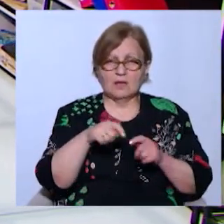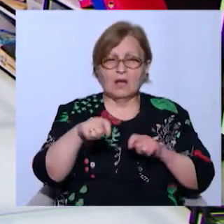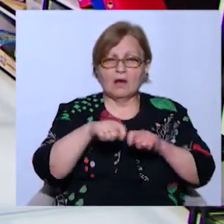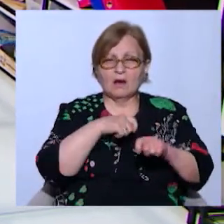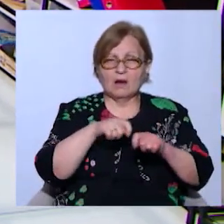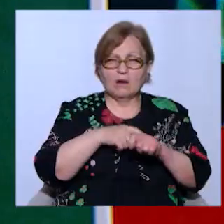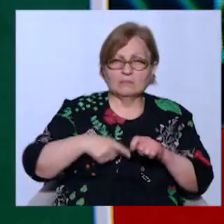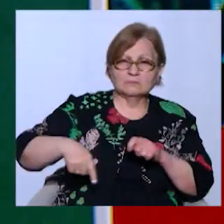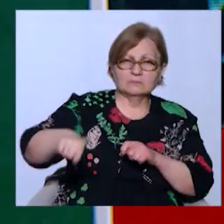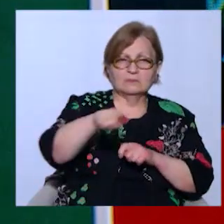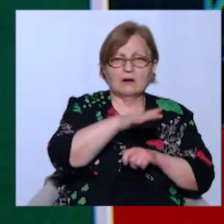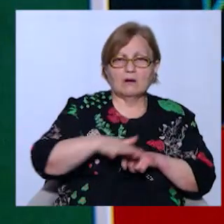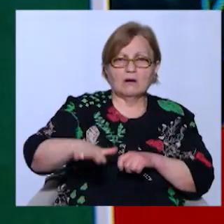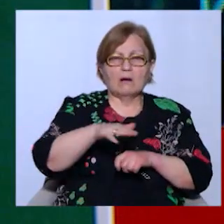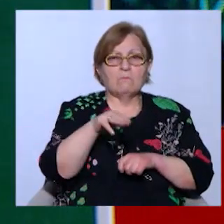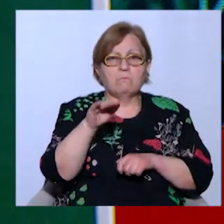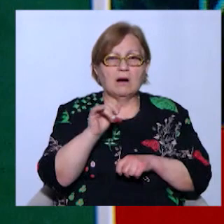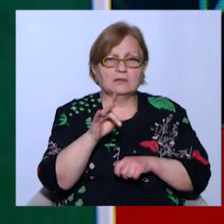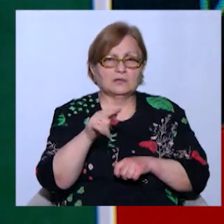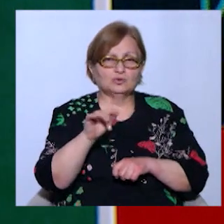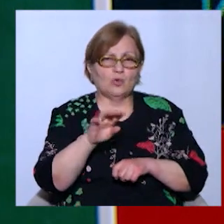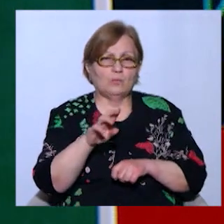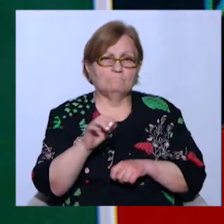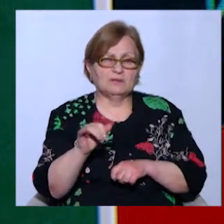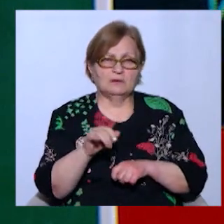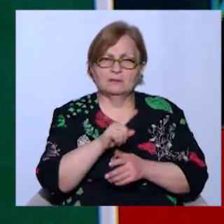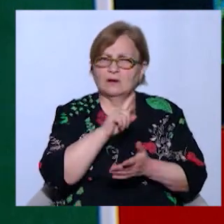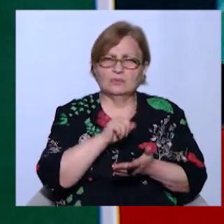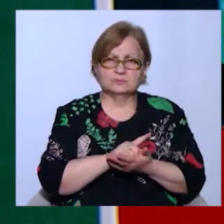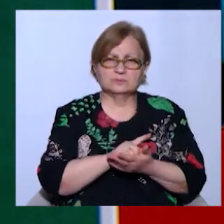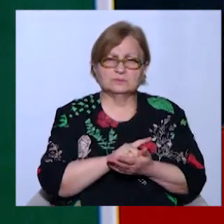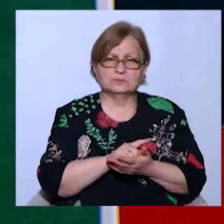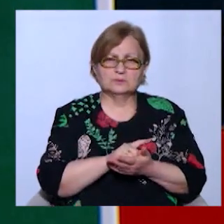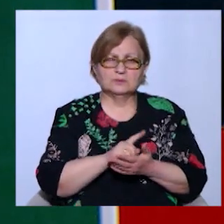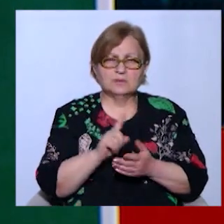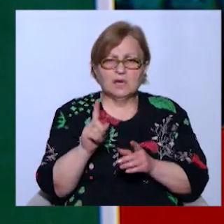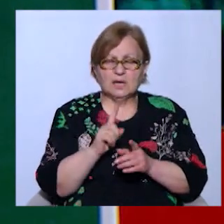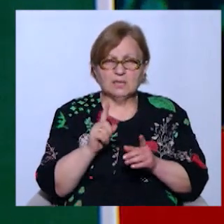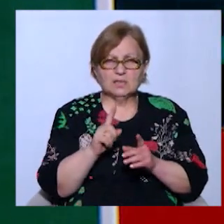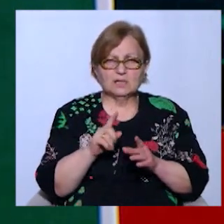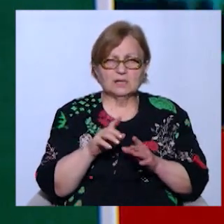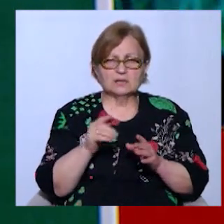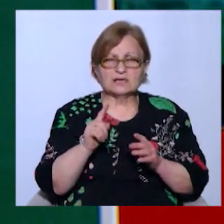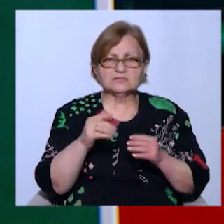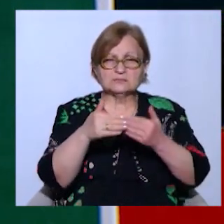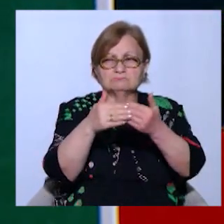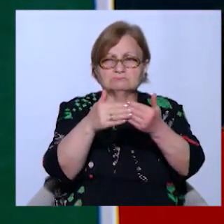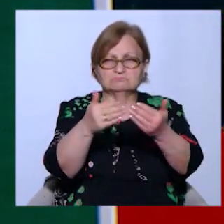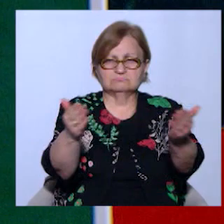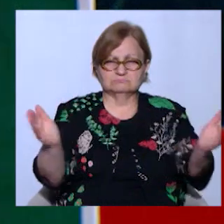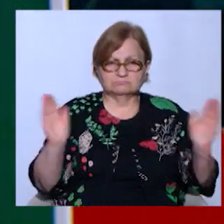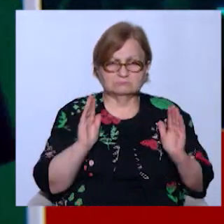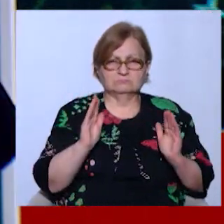ფართობი რა შეიძლება გააჩნდეს? ფართობი შეიძლება გააჩნდეს აუცილებლად სიმტკის რაღაც შემოფარგლულ